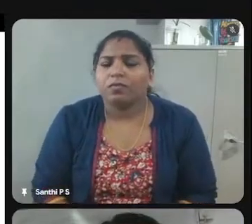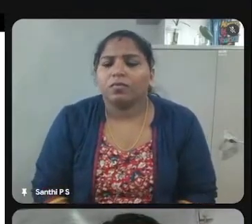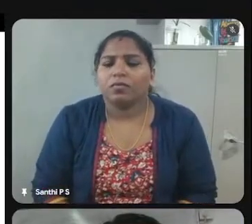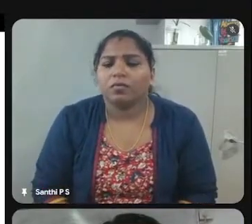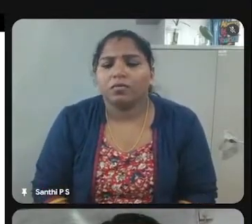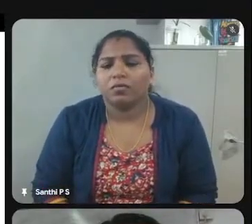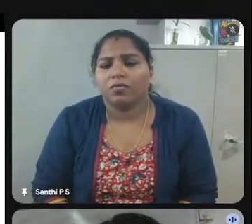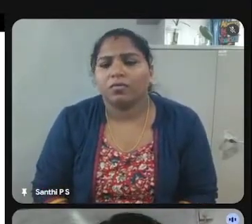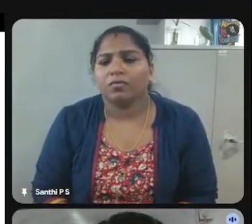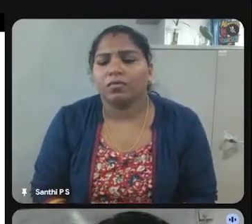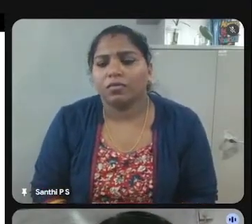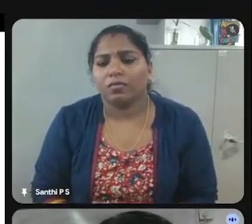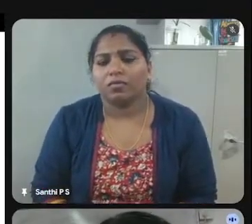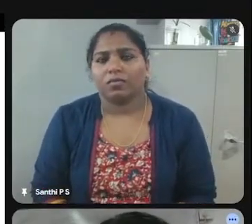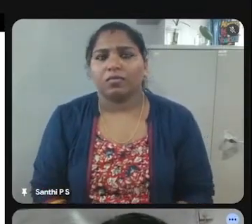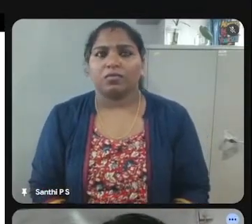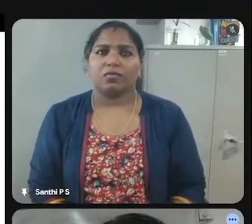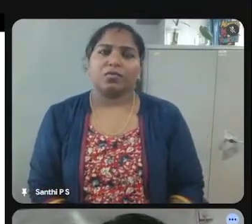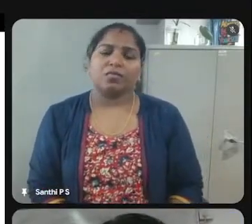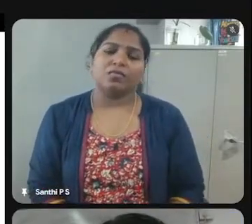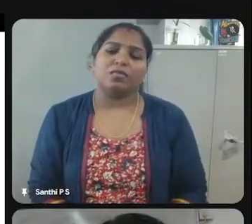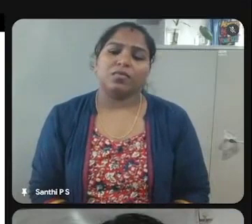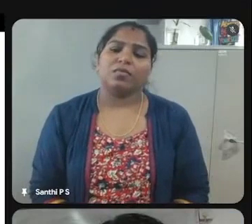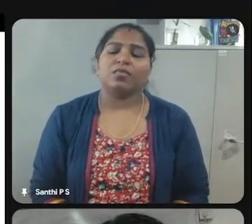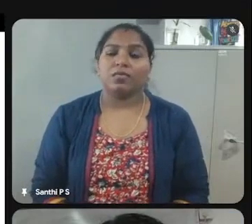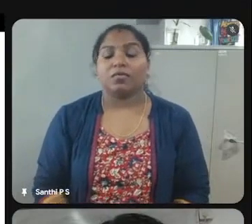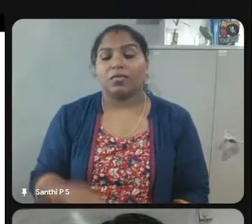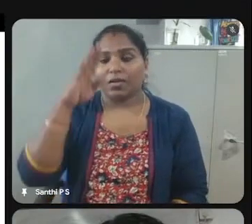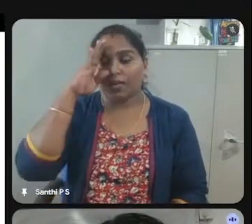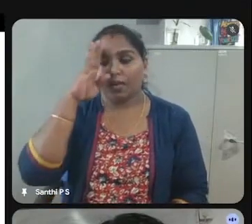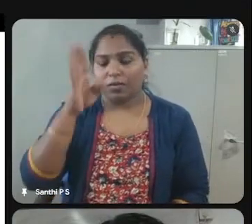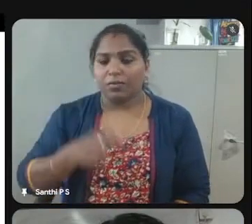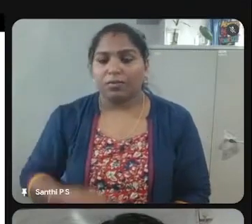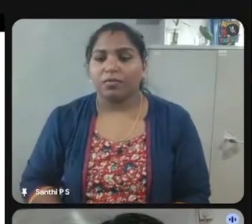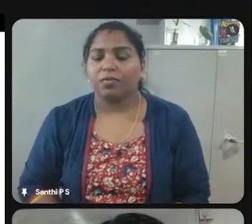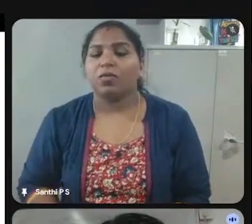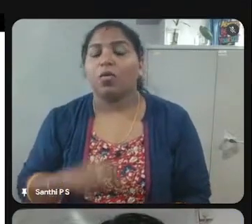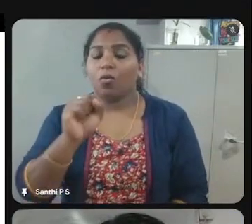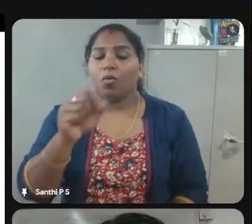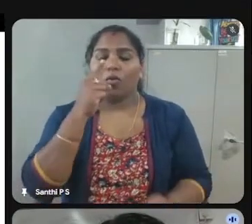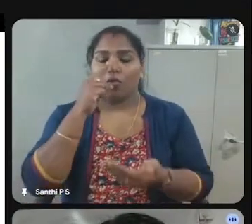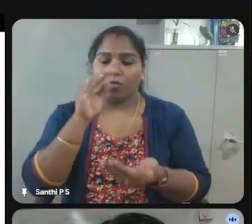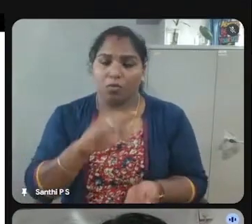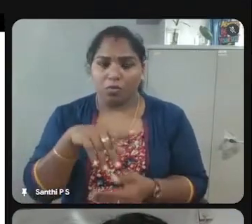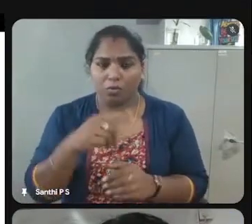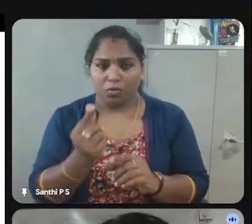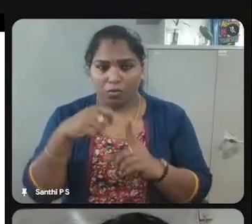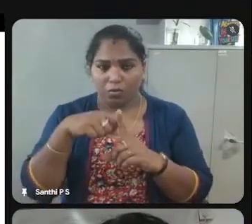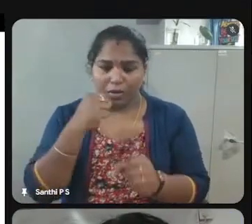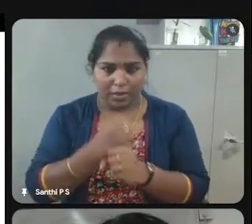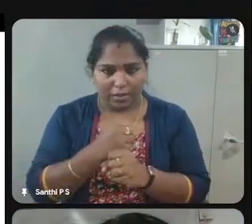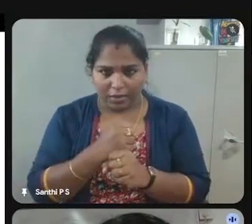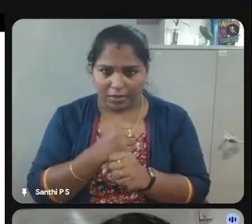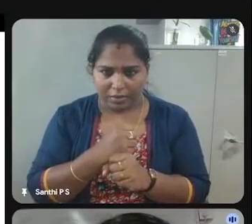ഹലോ മാം. പറയൂ. മാം, എന്റെ മോള് ഇപ്പൊ UKG-ലാണ് പഠിക്കുന്നത്. അപ്പൊ അങ്ങനെ മെന്റലി